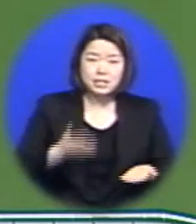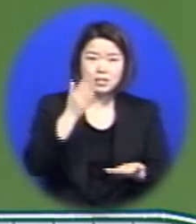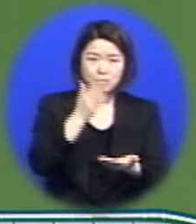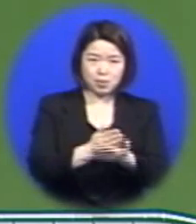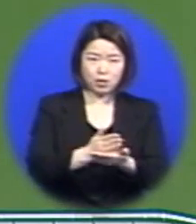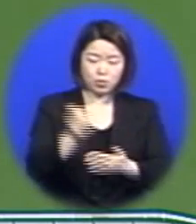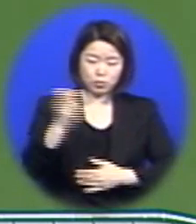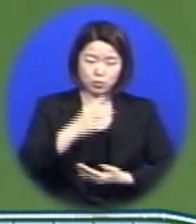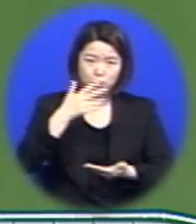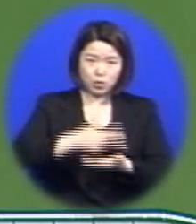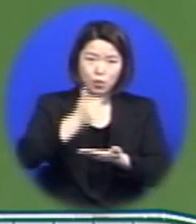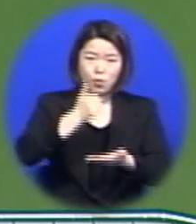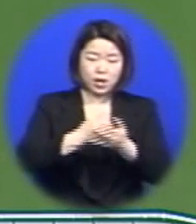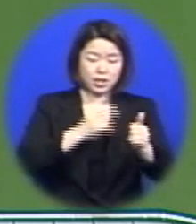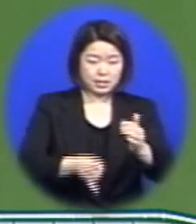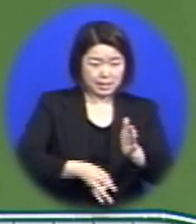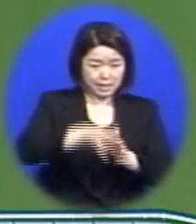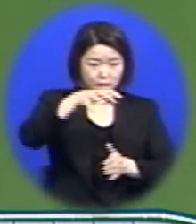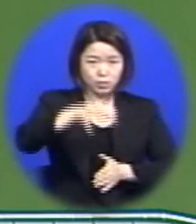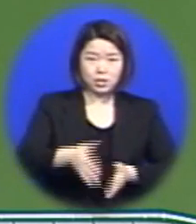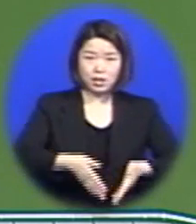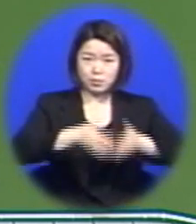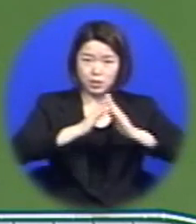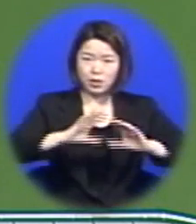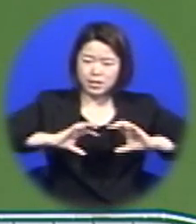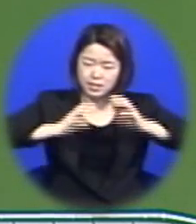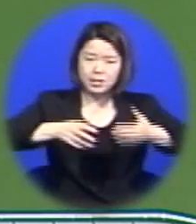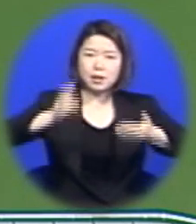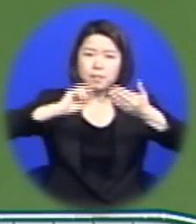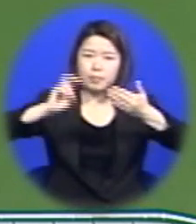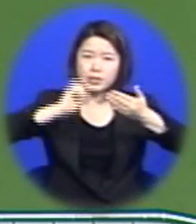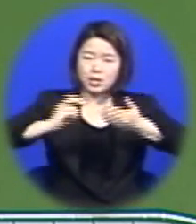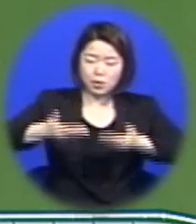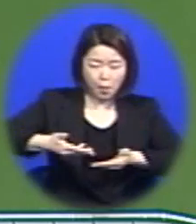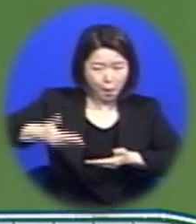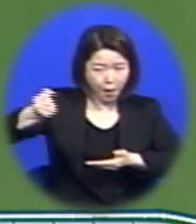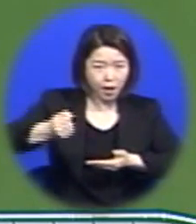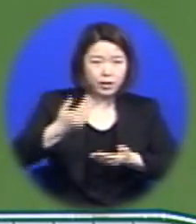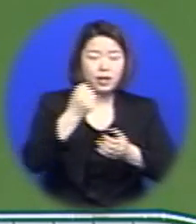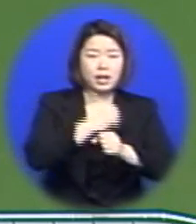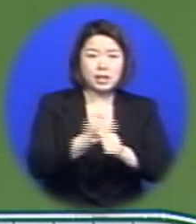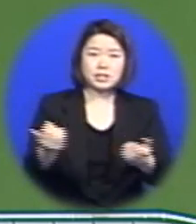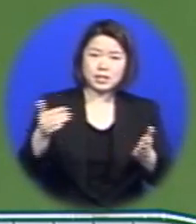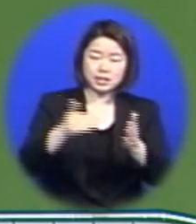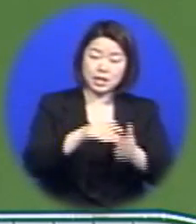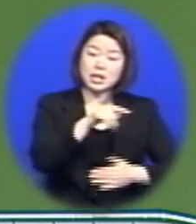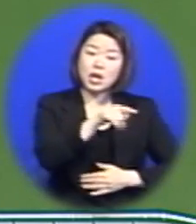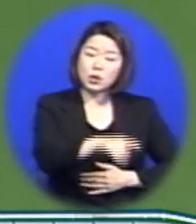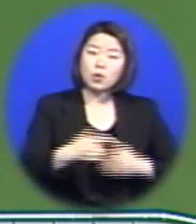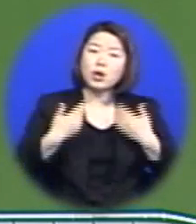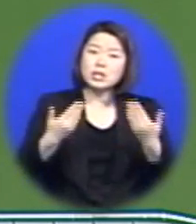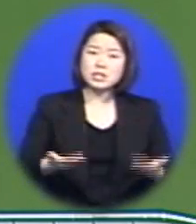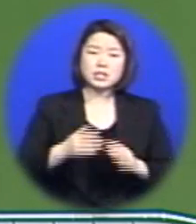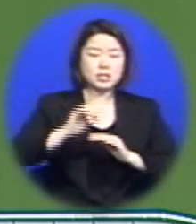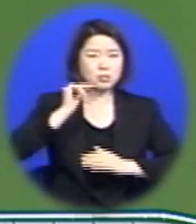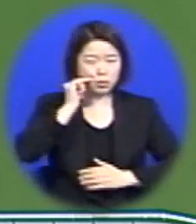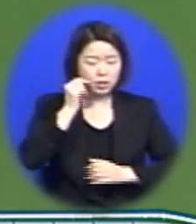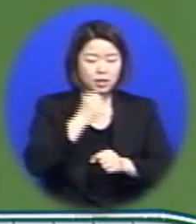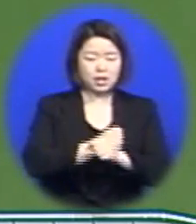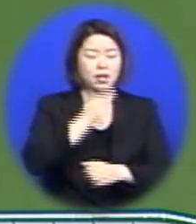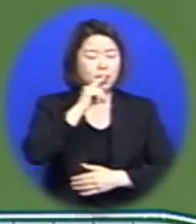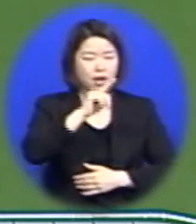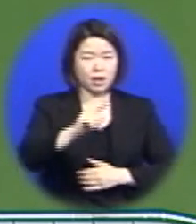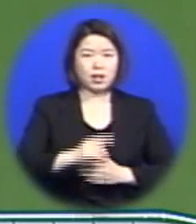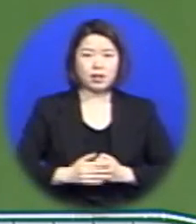또 여호와께서 예루살렘을 세워 세상에서 찬송을 받게 하시기까지 그로 쉬지 못하시게